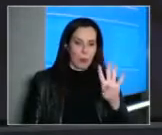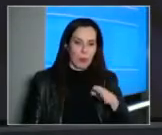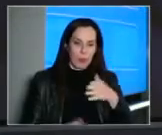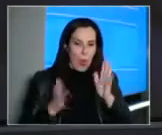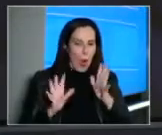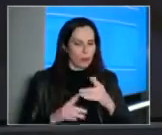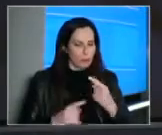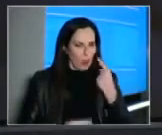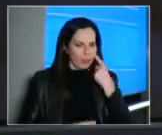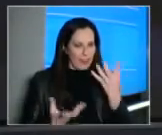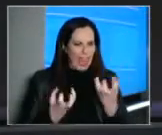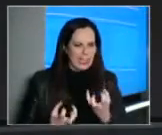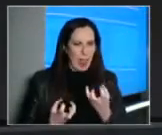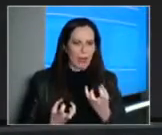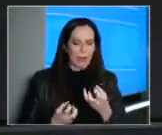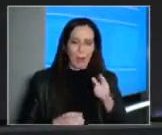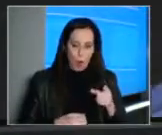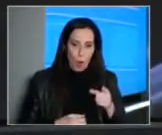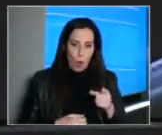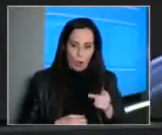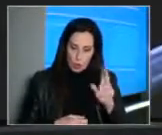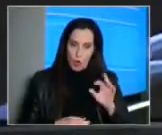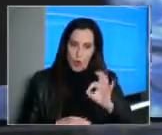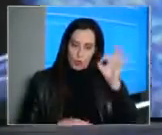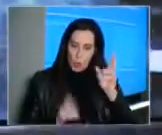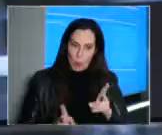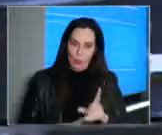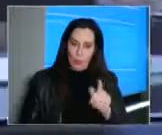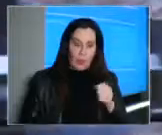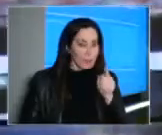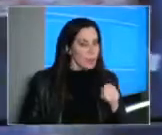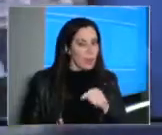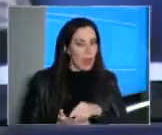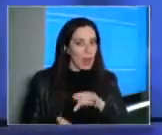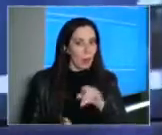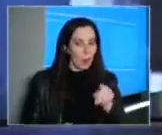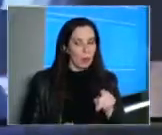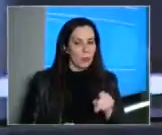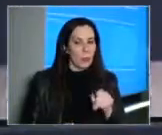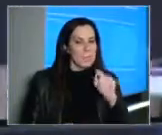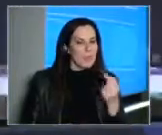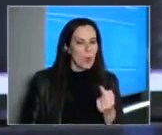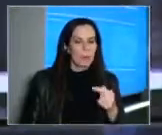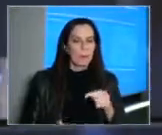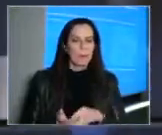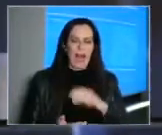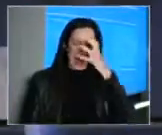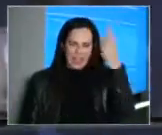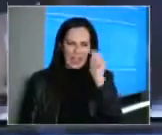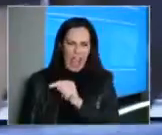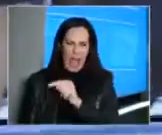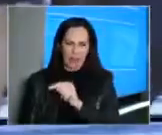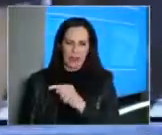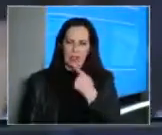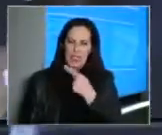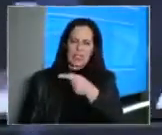מאוד דומיננטי וקריזמטי, הוא מישהו עם פוטנציאל, יכול להיות דווקא בגלל המקום הזה של מיעוט, דווקא בגלל טראמפ שהוא